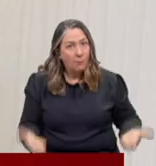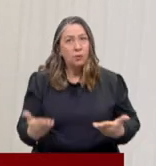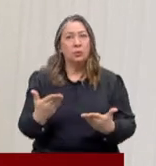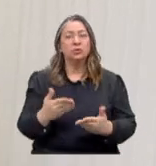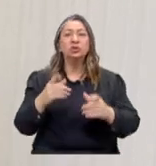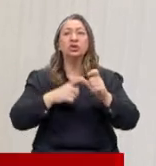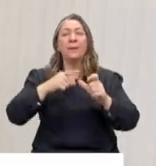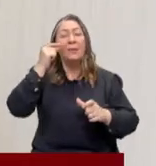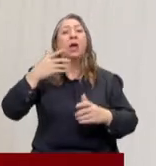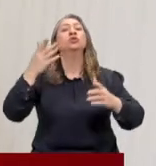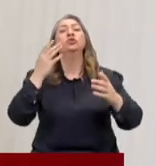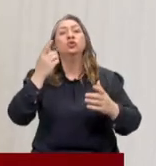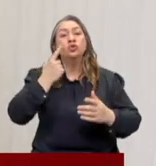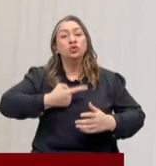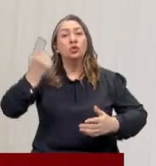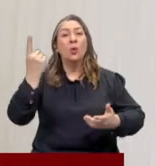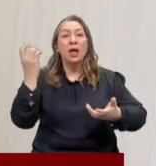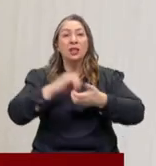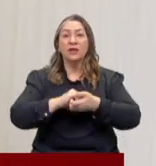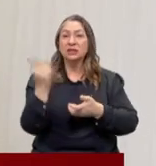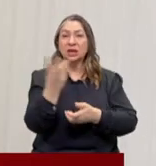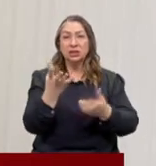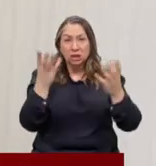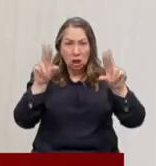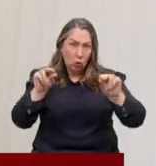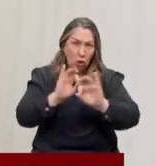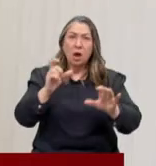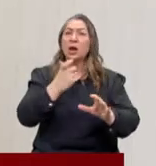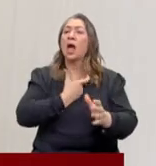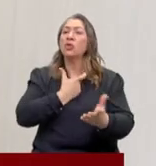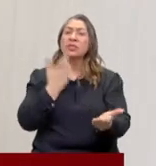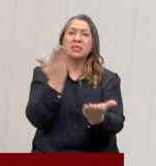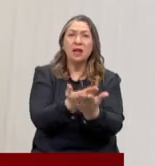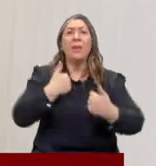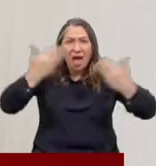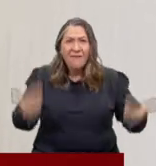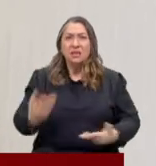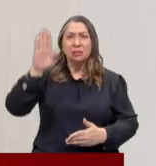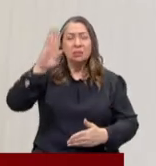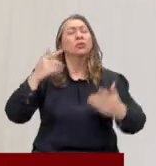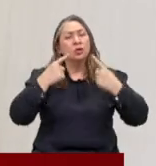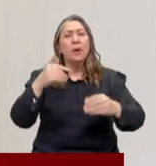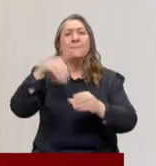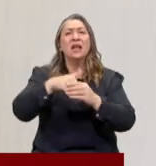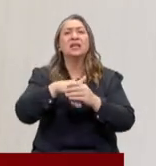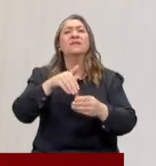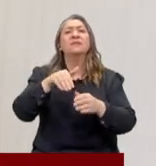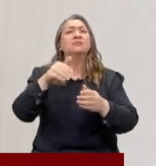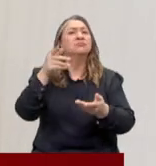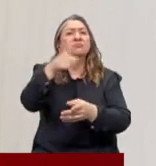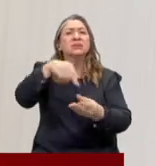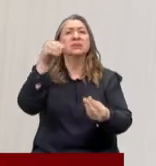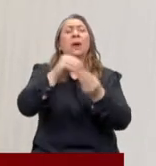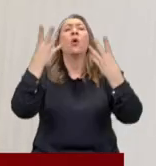Tayyar. Cumhur İttifakı olarak sayınız yetiyor. Getirin kanun teklifini. Evet diyoruz. Milletvekili maaşlarına zam